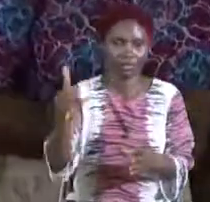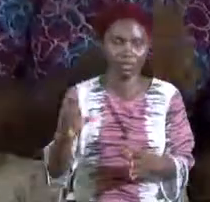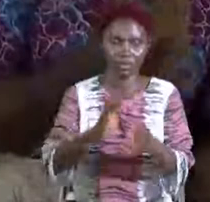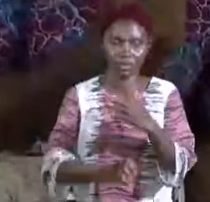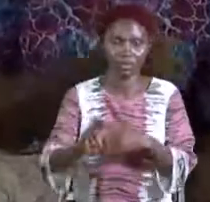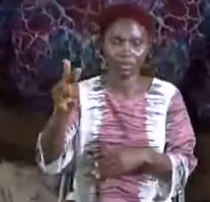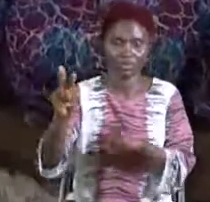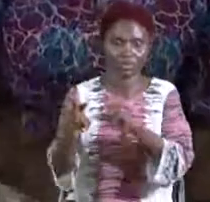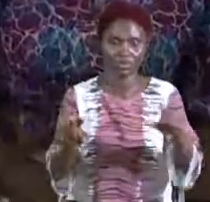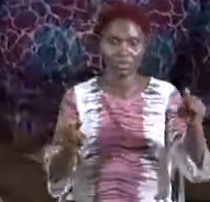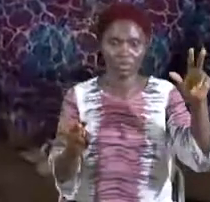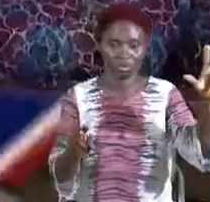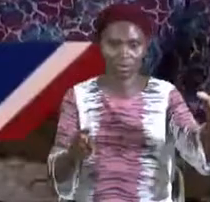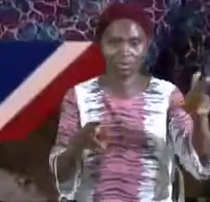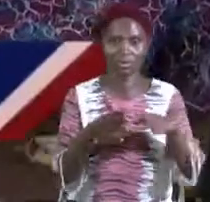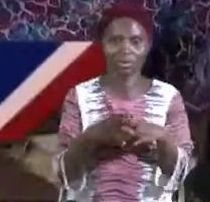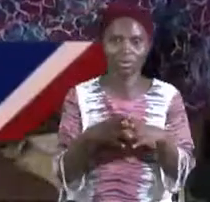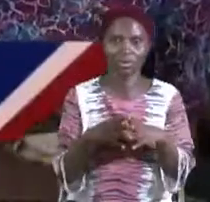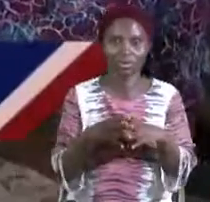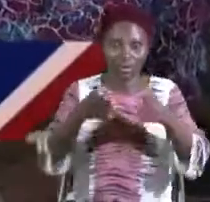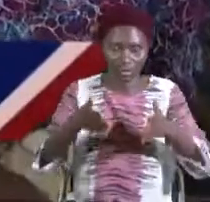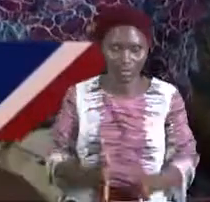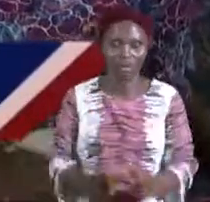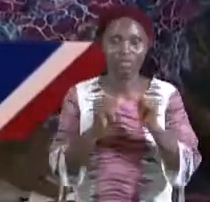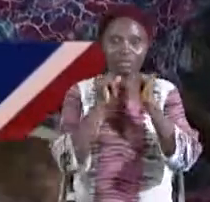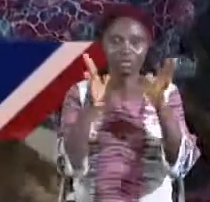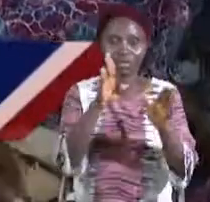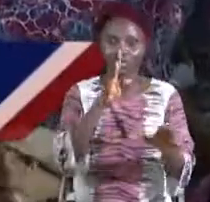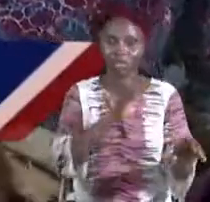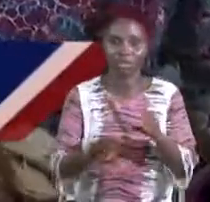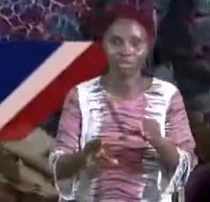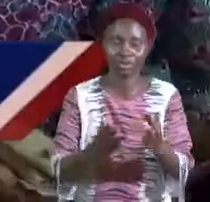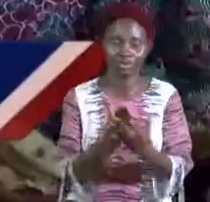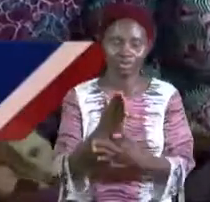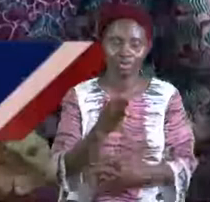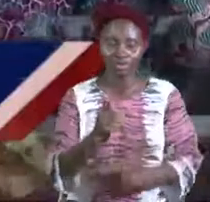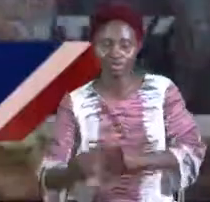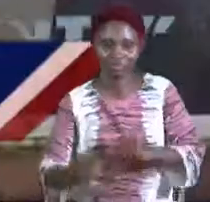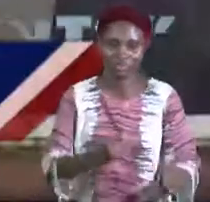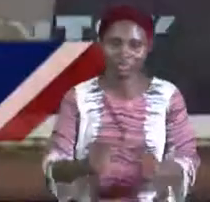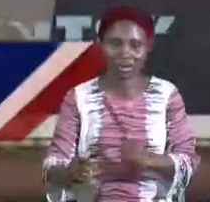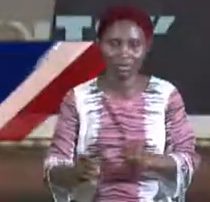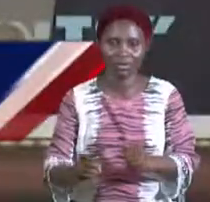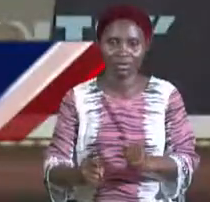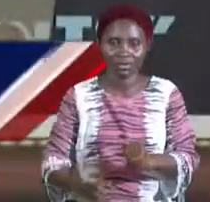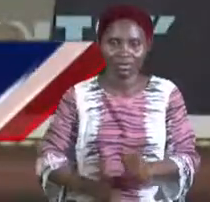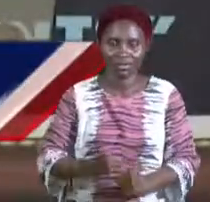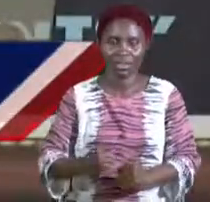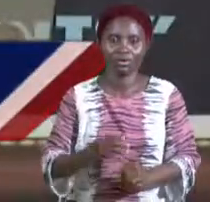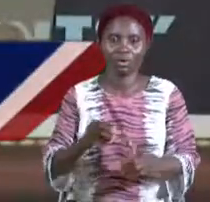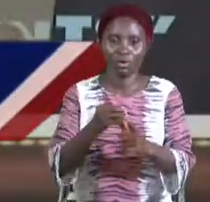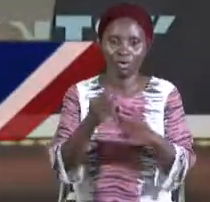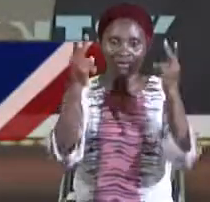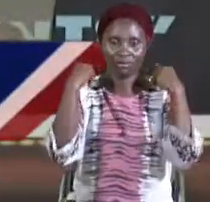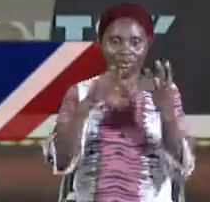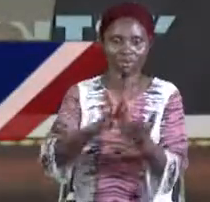3. Philippiens au chapitre 2, verset 3. Ayez, ne faites rien par esprit de parti ou par vaine gloire, mais que l'humilité